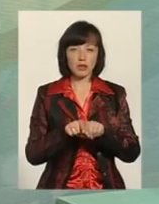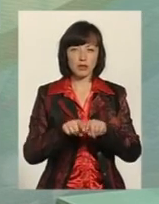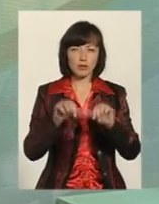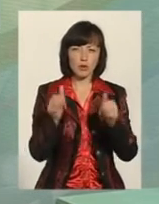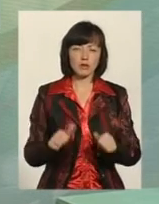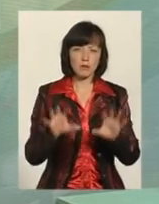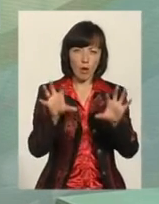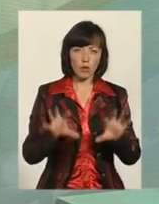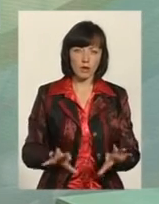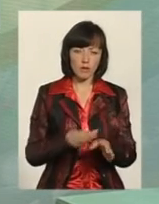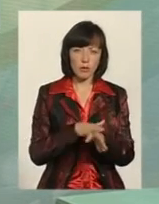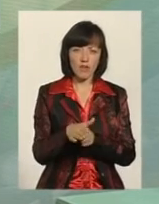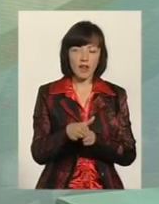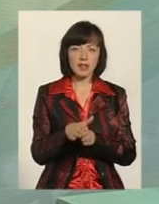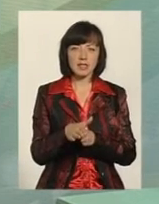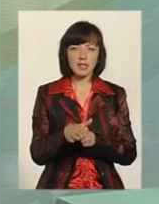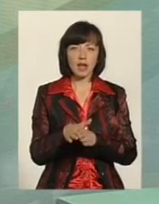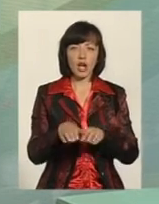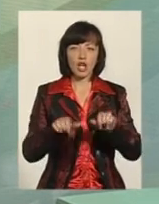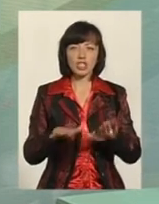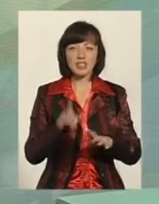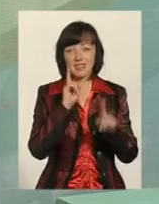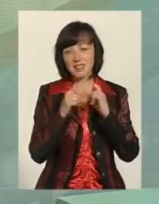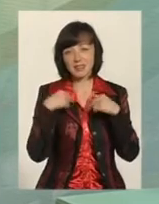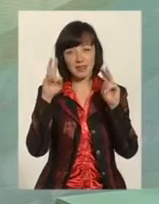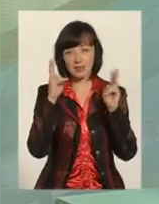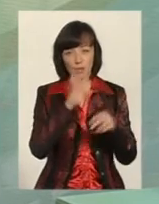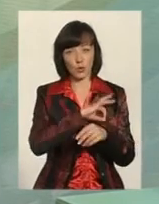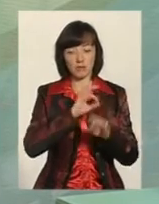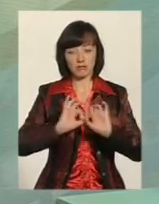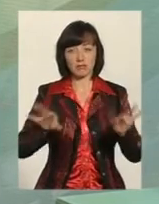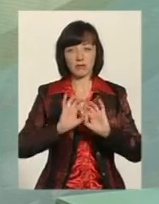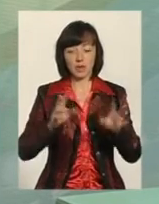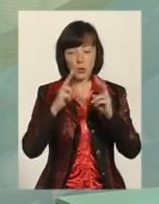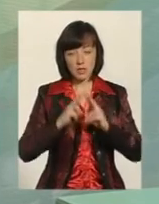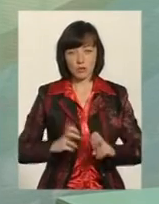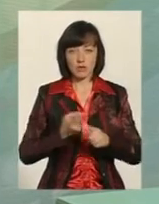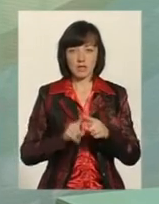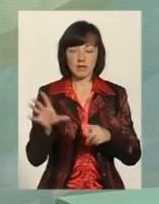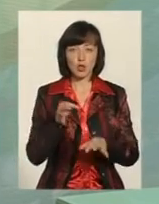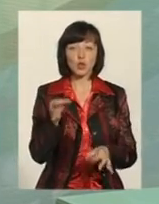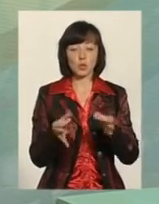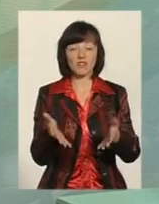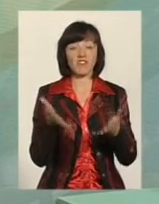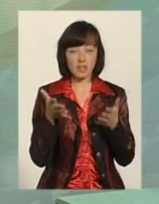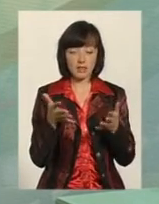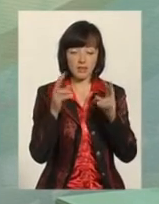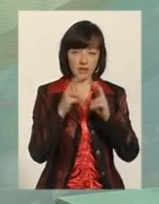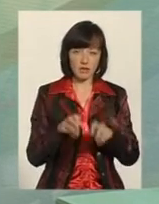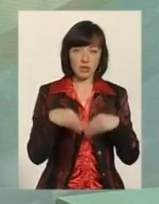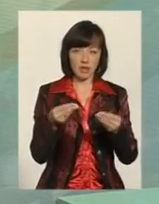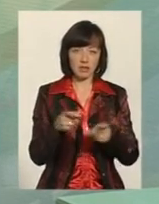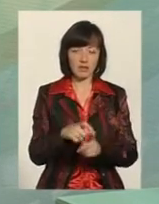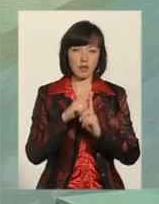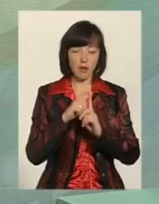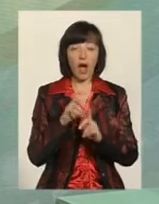чинного законодавства відбувалося рішення сесії, ну, знову ж таки, я не юрист, який повинен був би досліджувати, суд вияснить, вивчить і дасть нам відповідь.